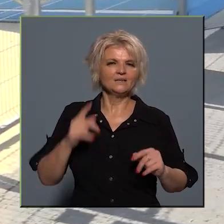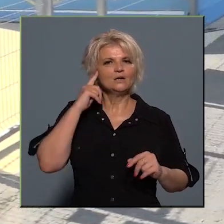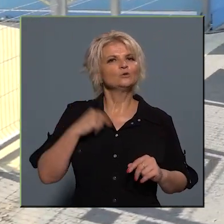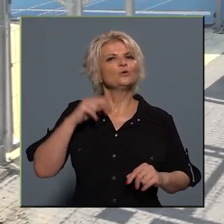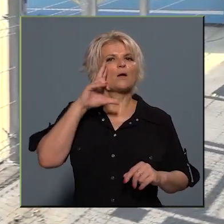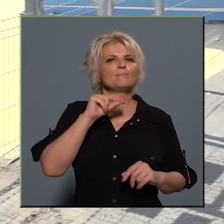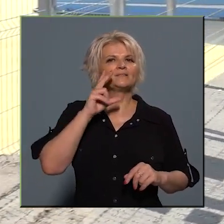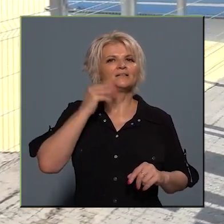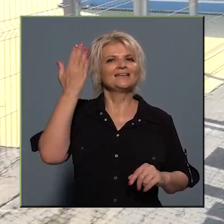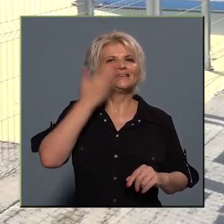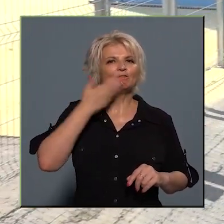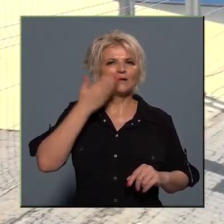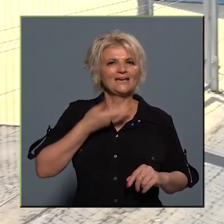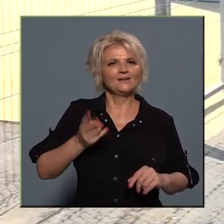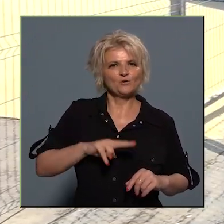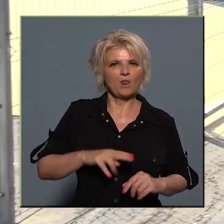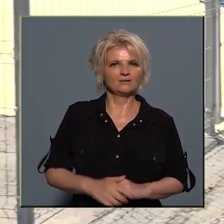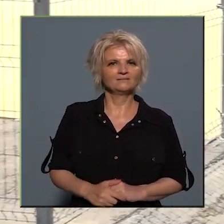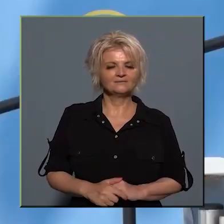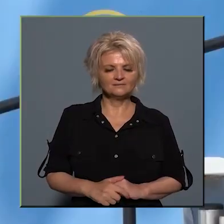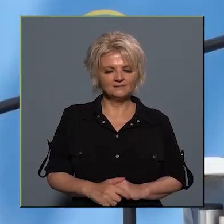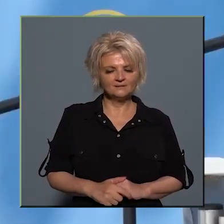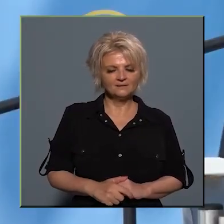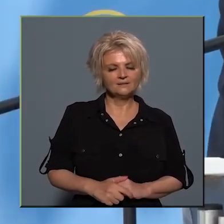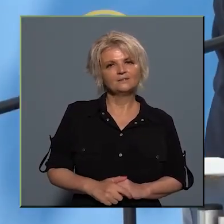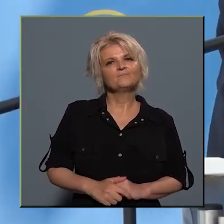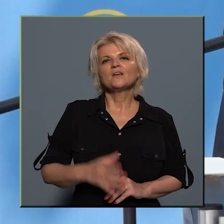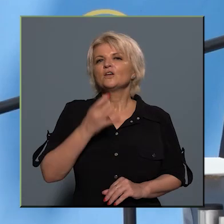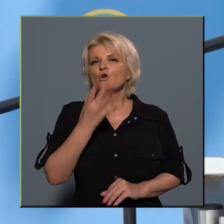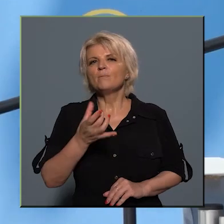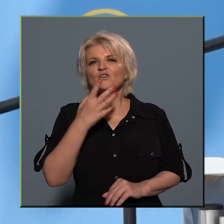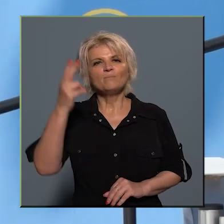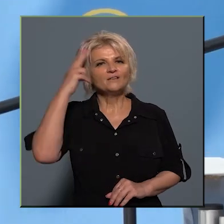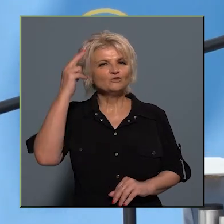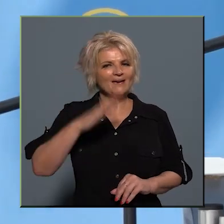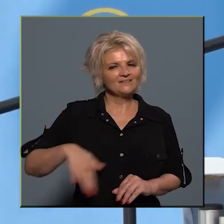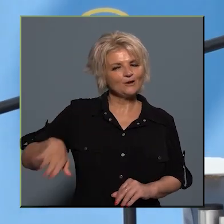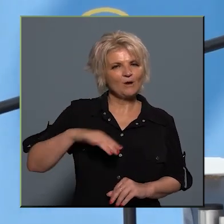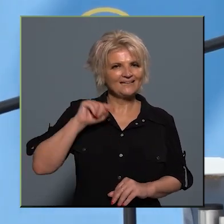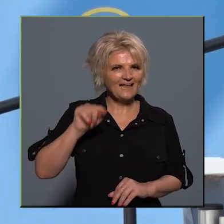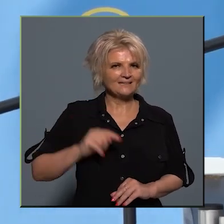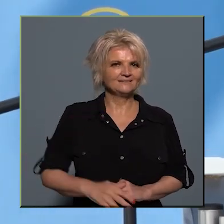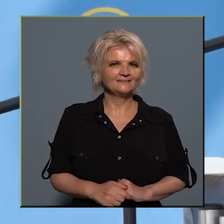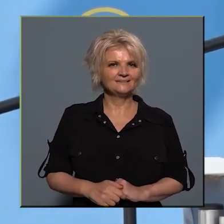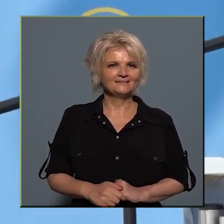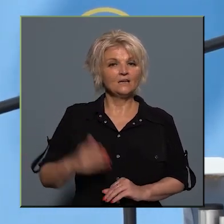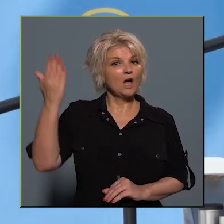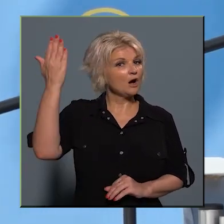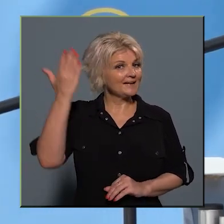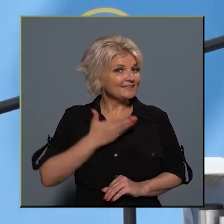a hidrogénről, ezen az egyre jobban ismerté vált területen. A